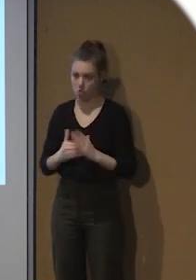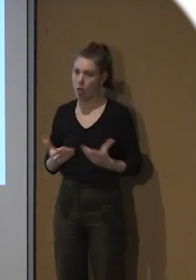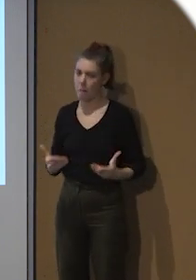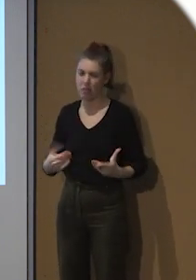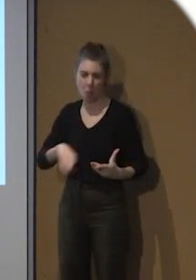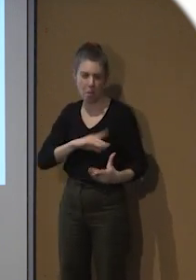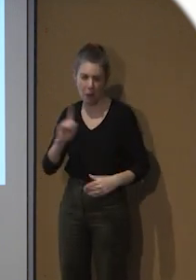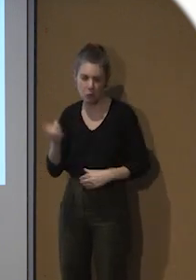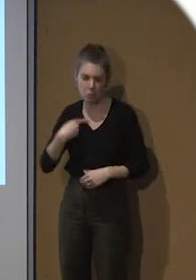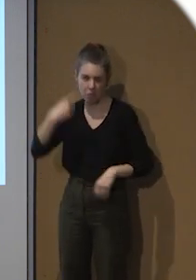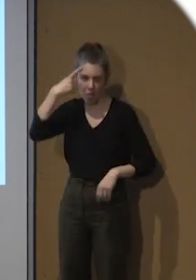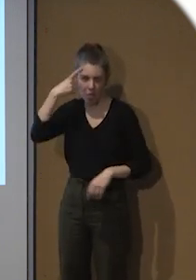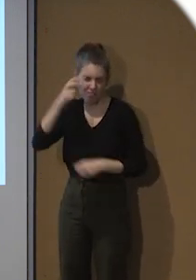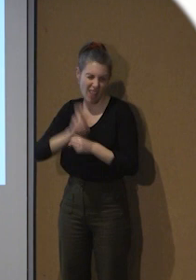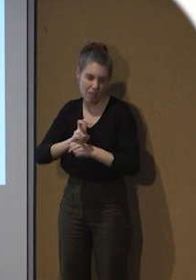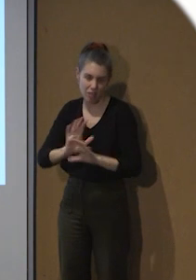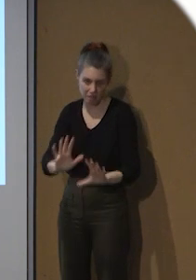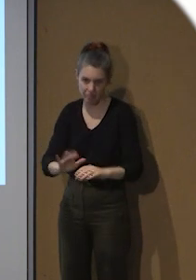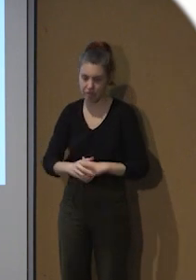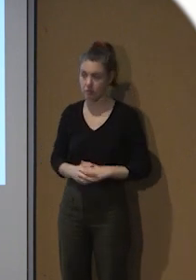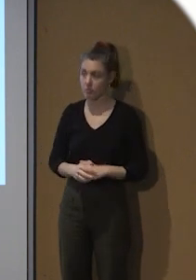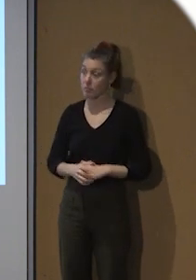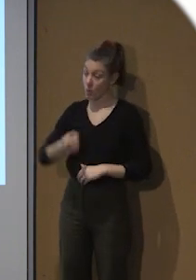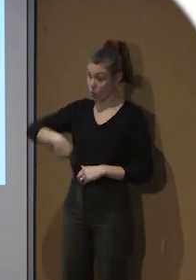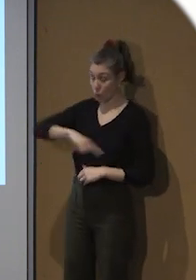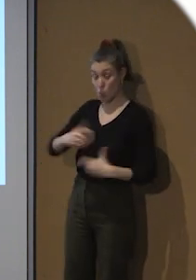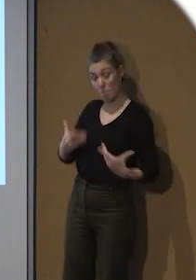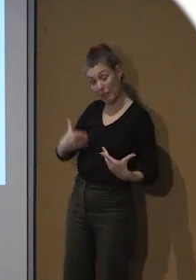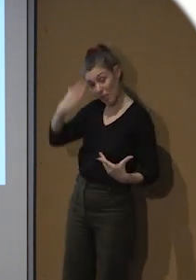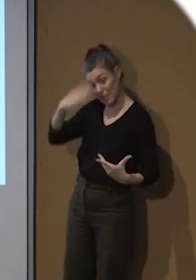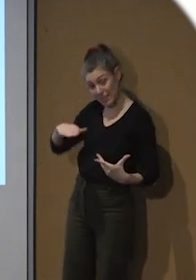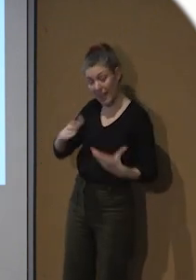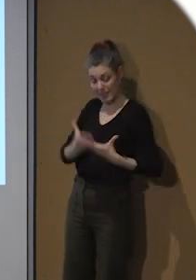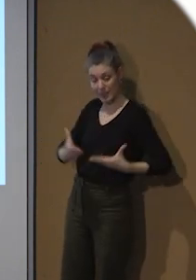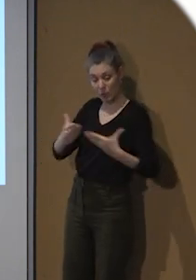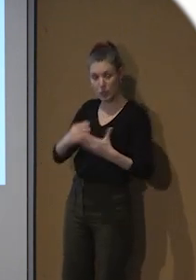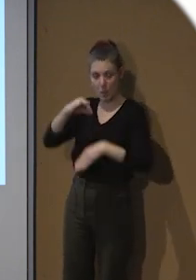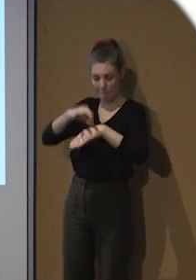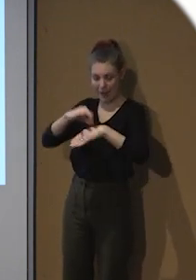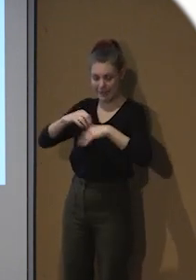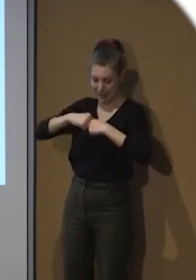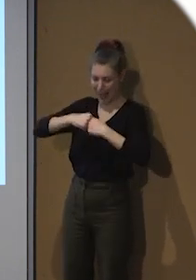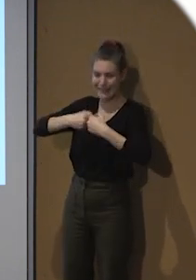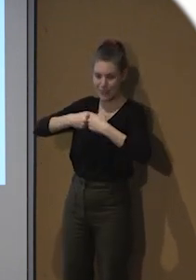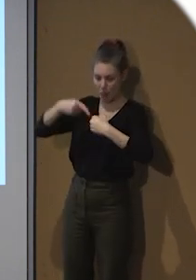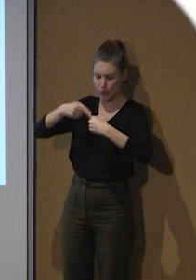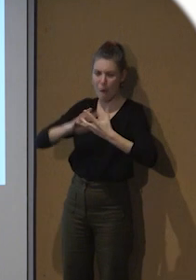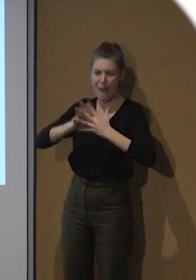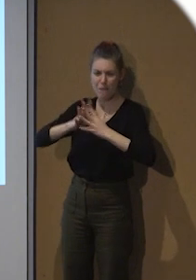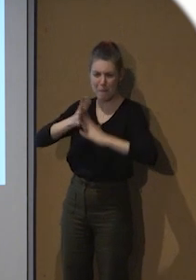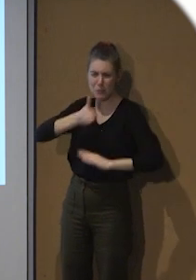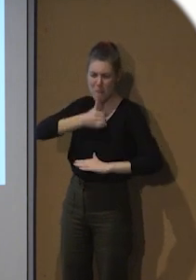rhumatismales. On sait que le rhumatisme inflammatoire, ce n'est pas qu'une histoire d'articulation. Quand on a une maladie inflammatoire, un